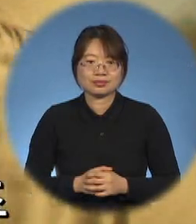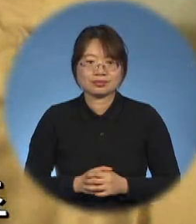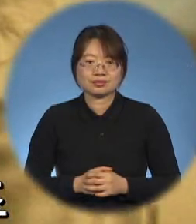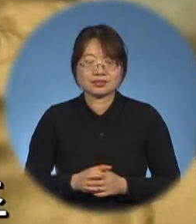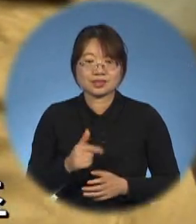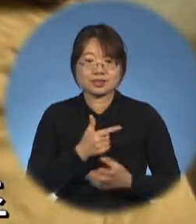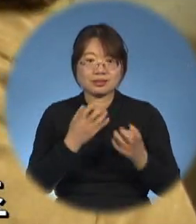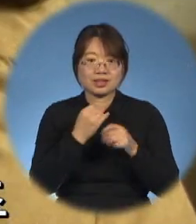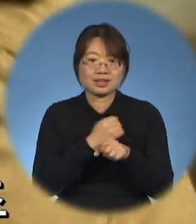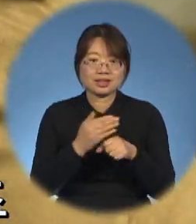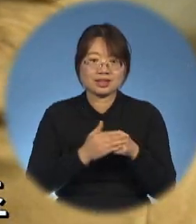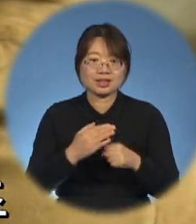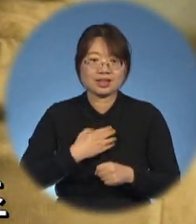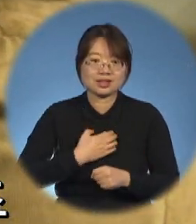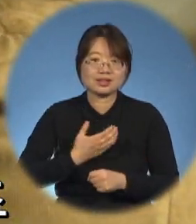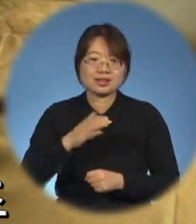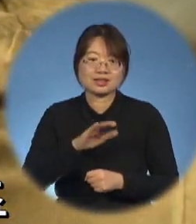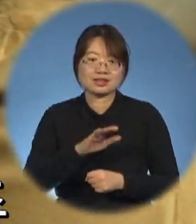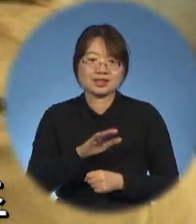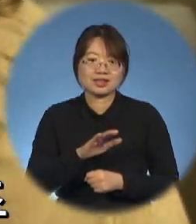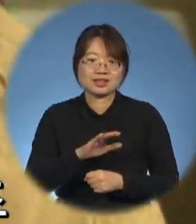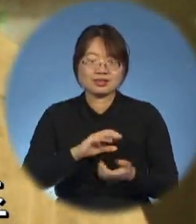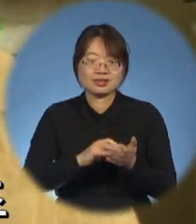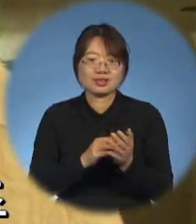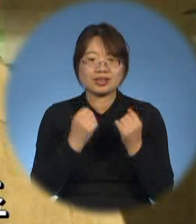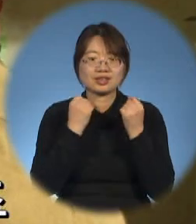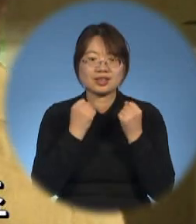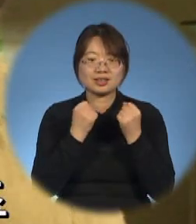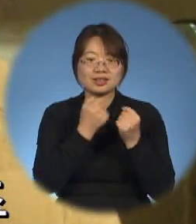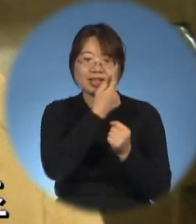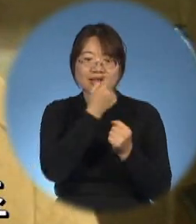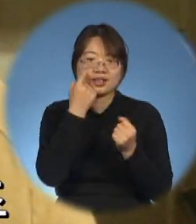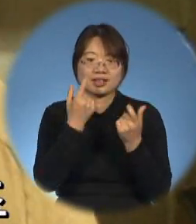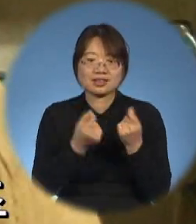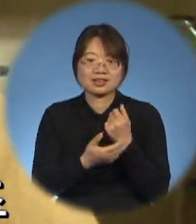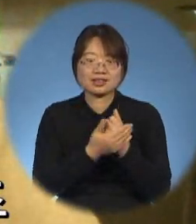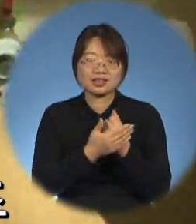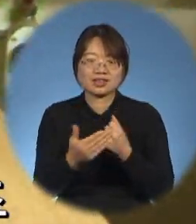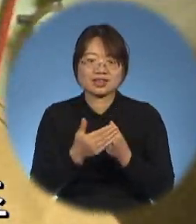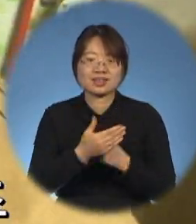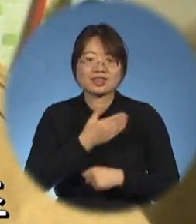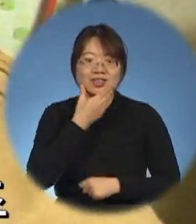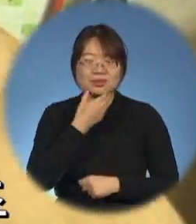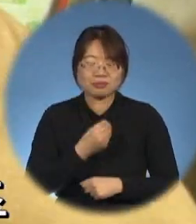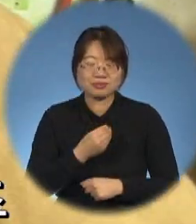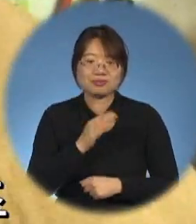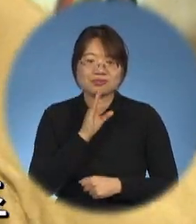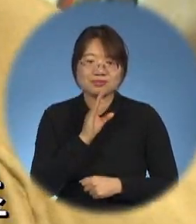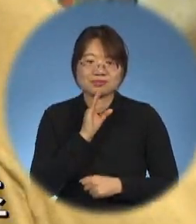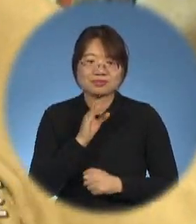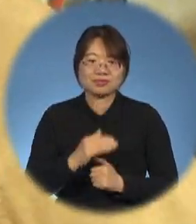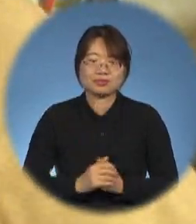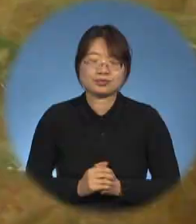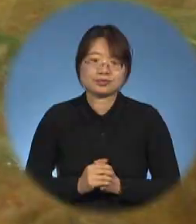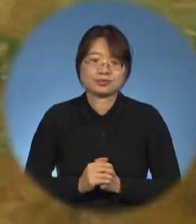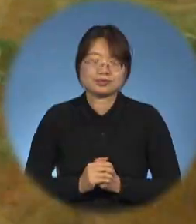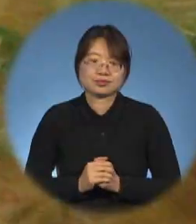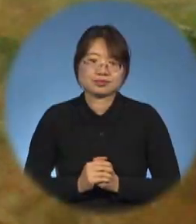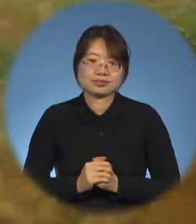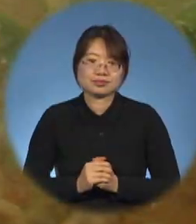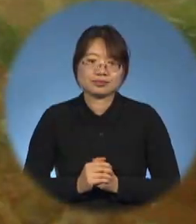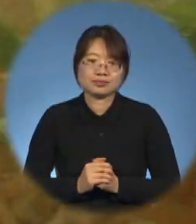꿈도 아냐 줘서 걱정이긴 한데 음악쇼 공간과 시작을 좋은거 같아요 후속 하세요